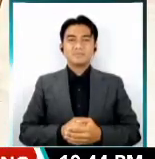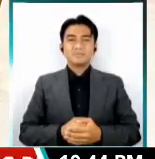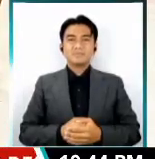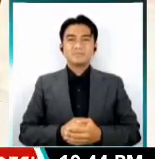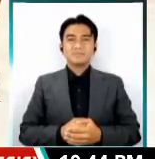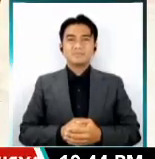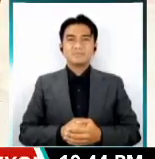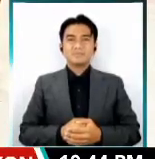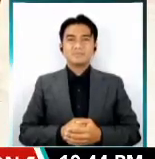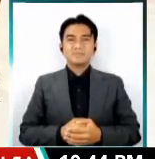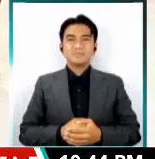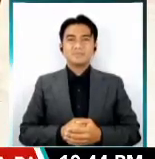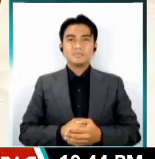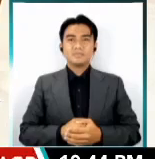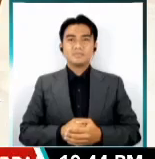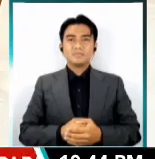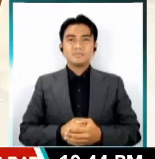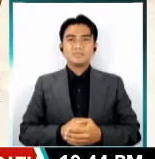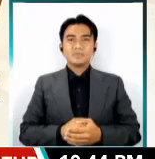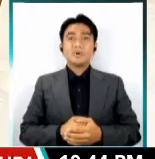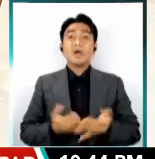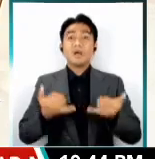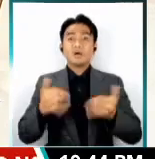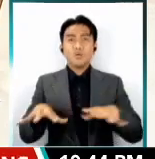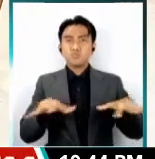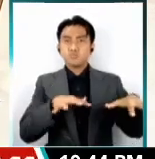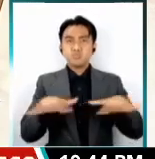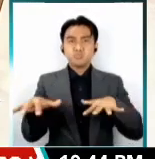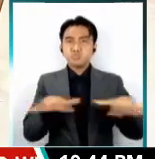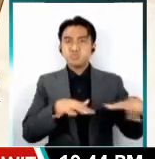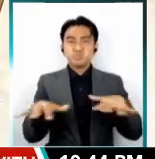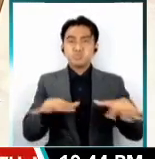Niyanig ng magnitude 7 na lindol ang ilang bahagi ng Mexico.